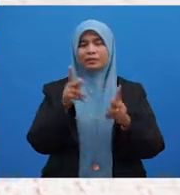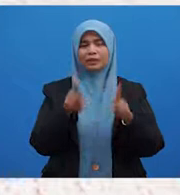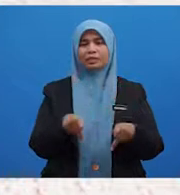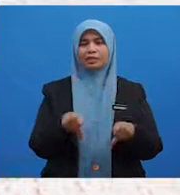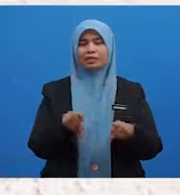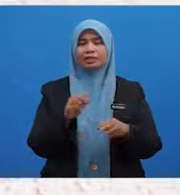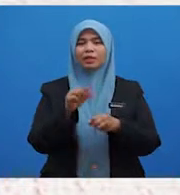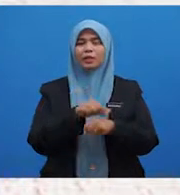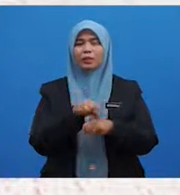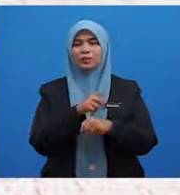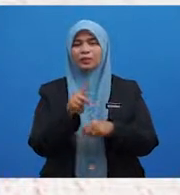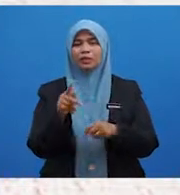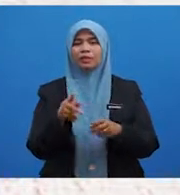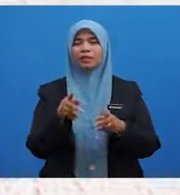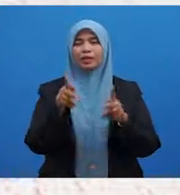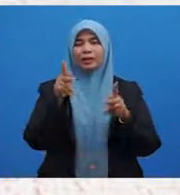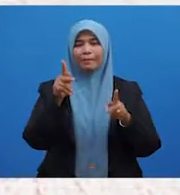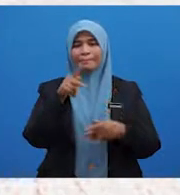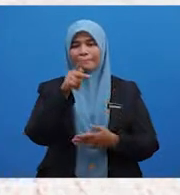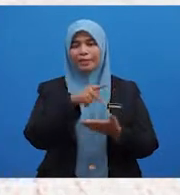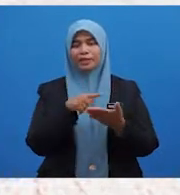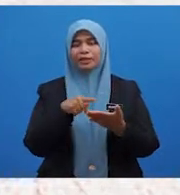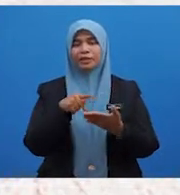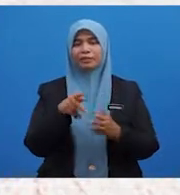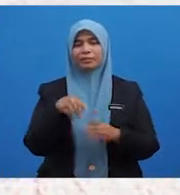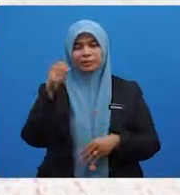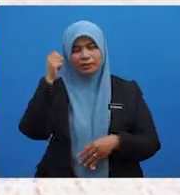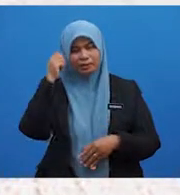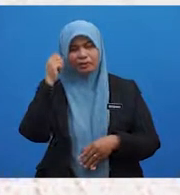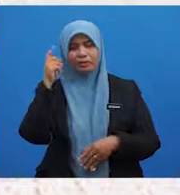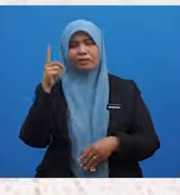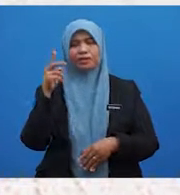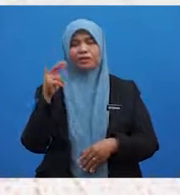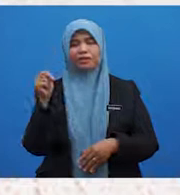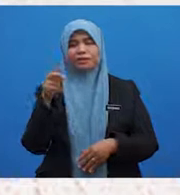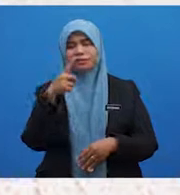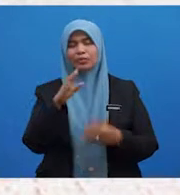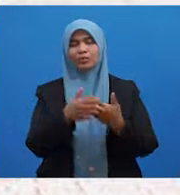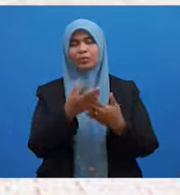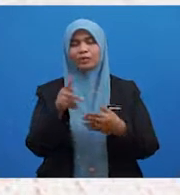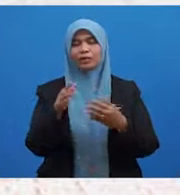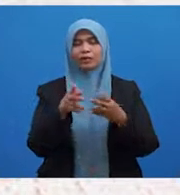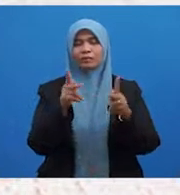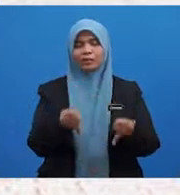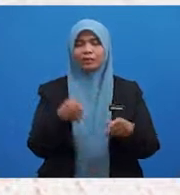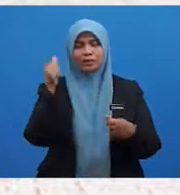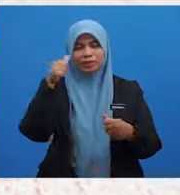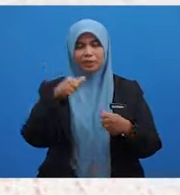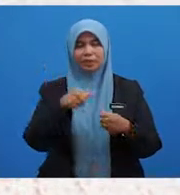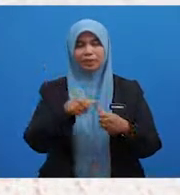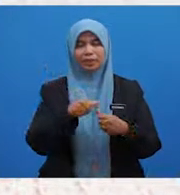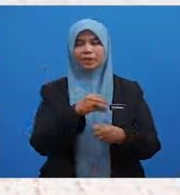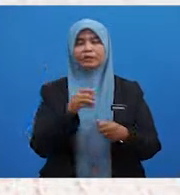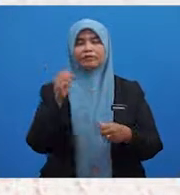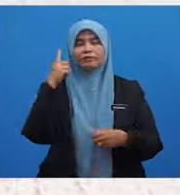pelajar menggunakan peta pemikiran untuk memudahkan pelajar mengingati